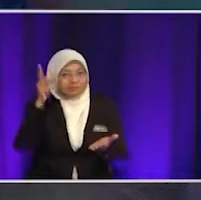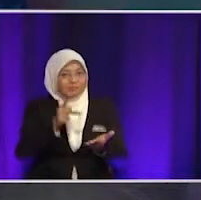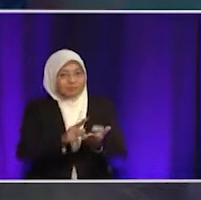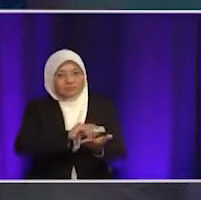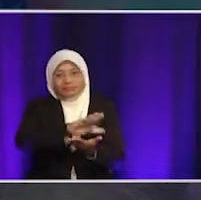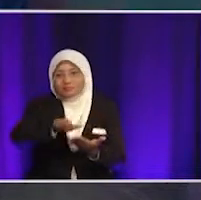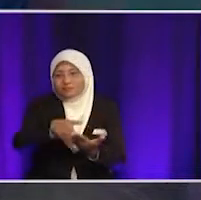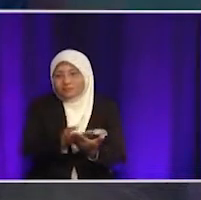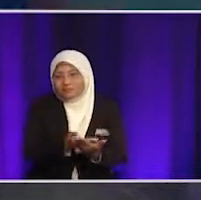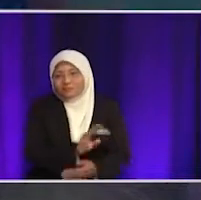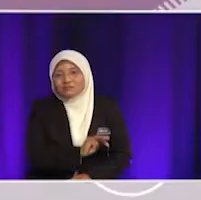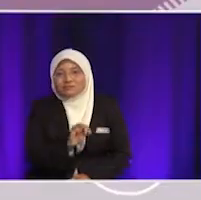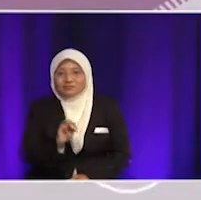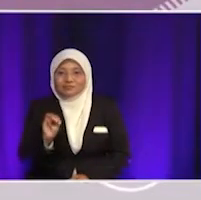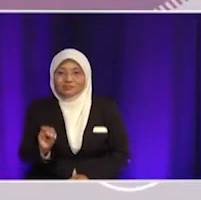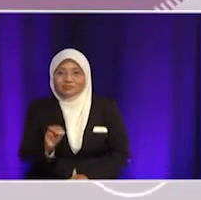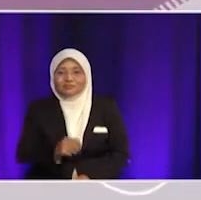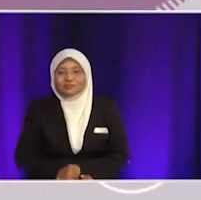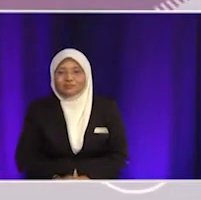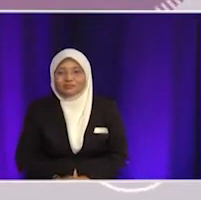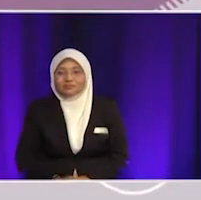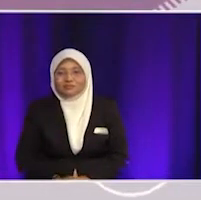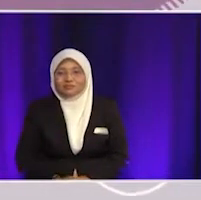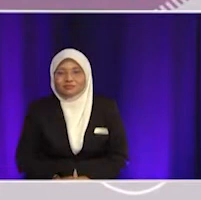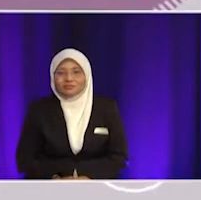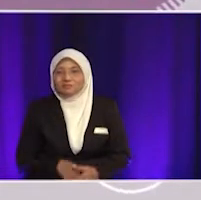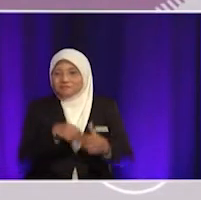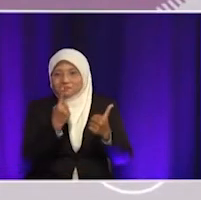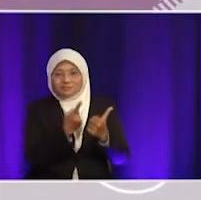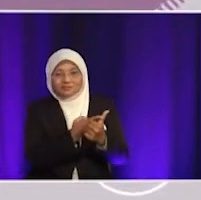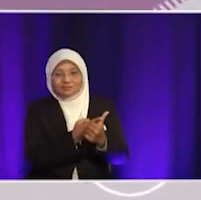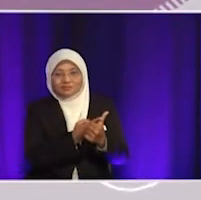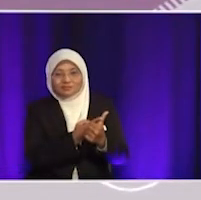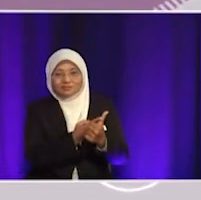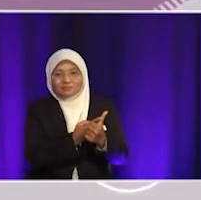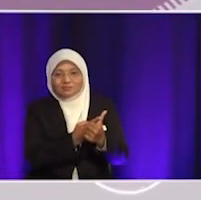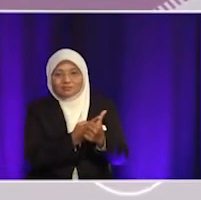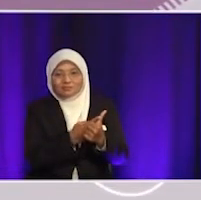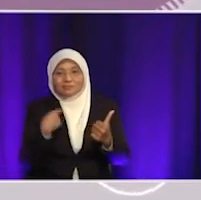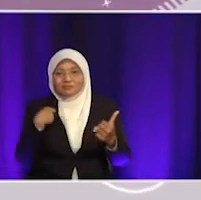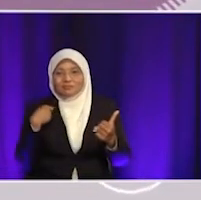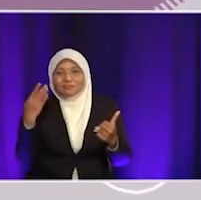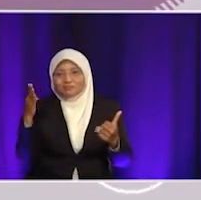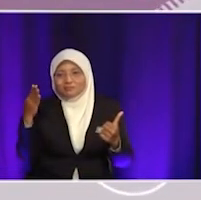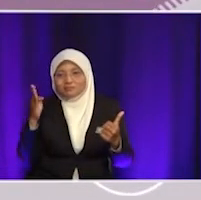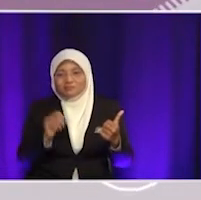Oke baik oke anak murid saya yang pertama yang berbaju biru yaitu